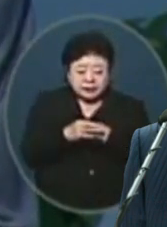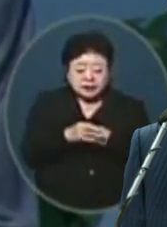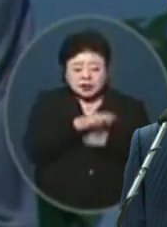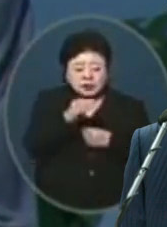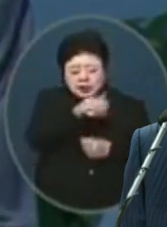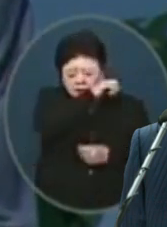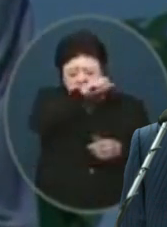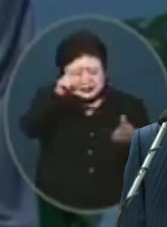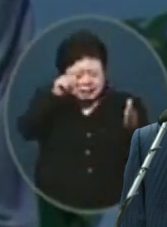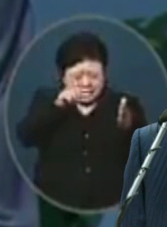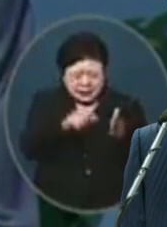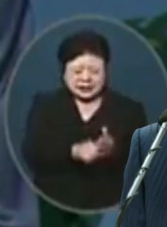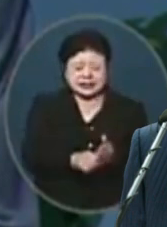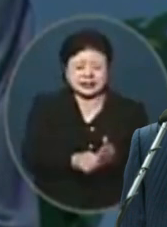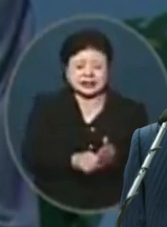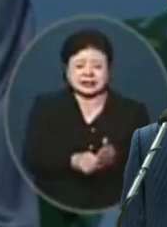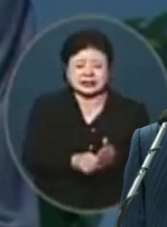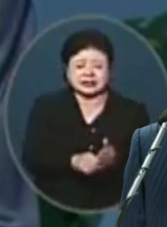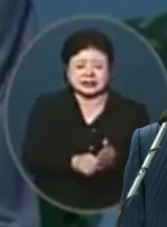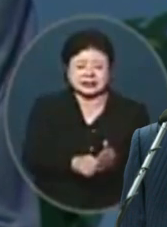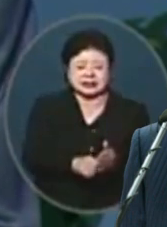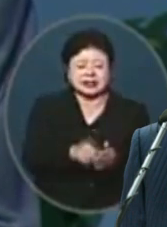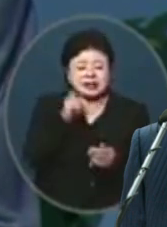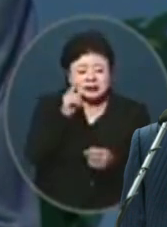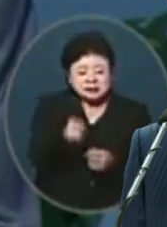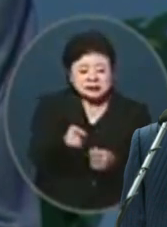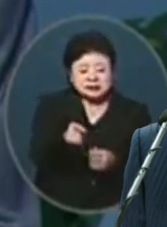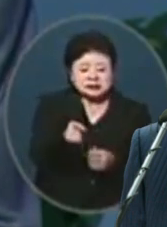우리 일생이 그